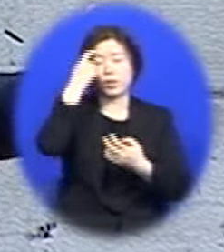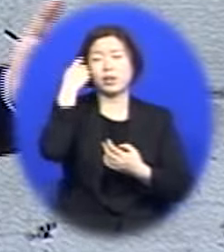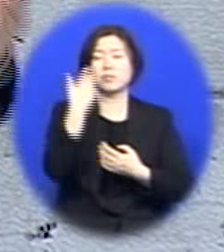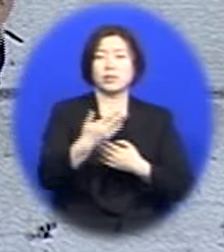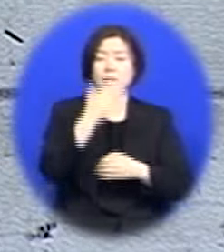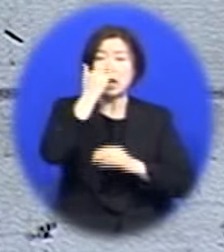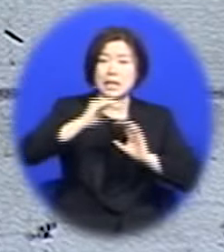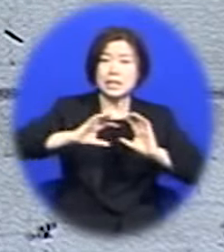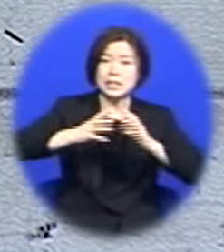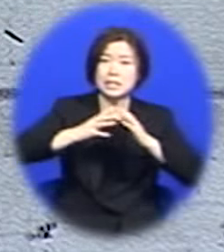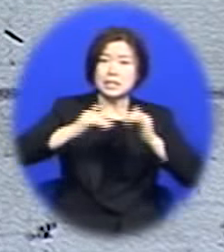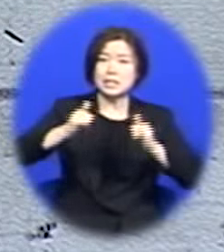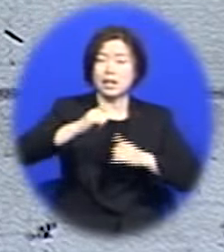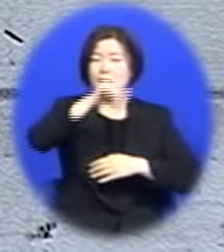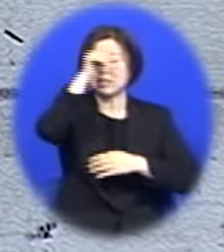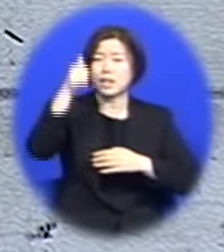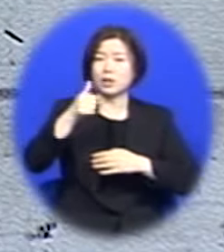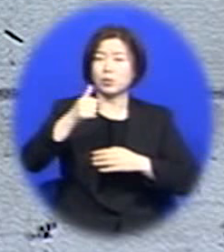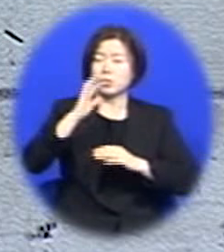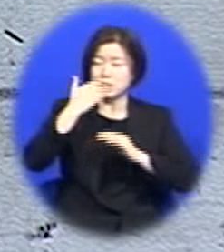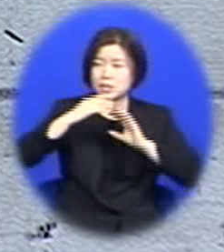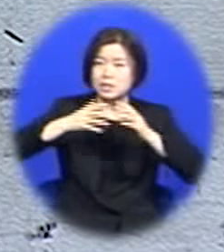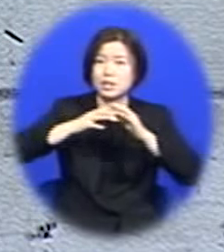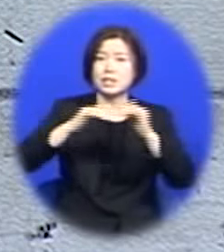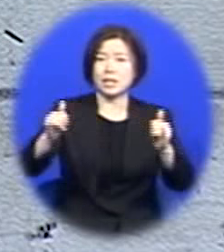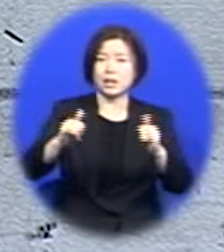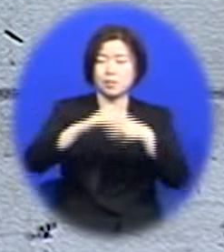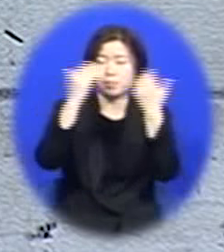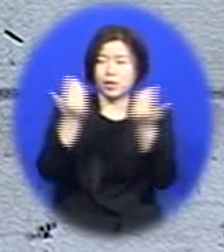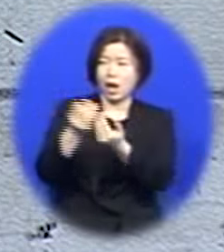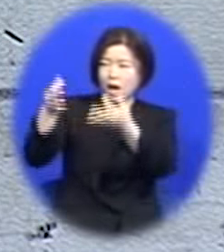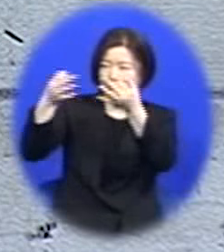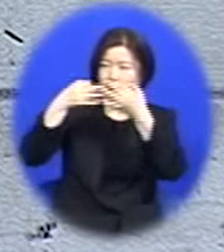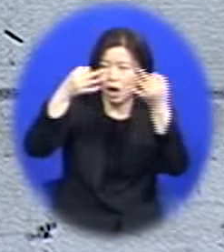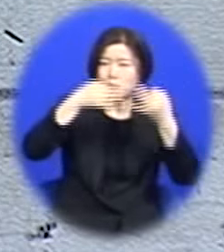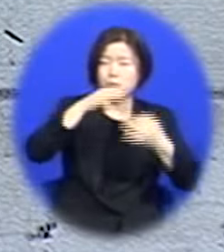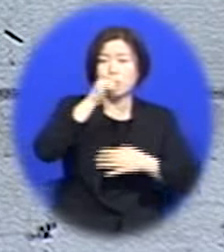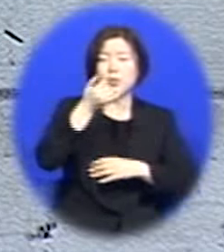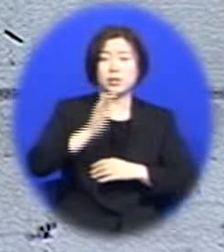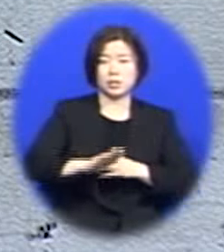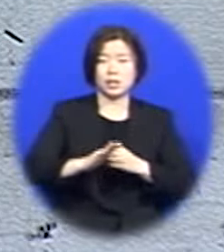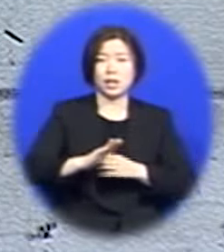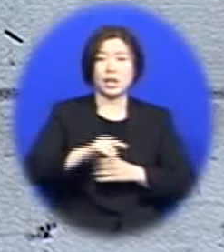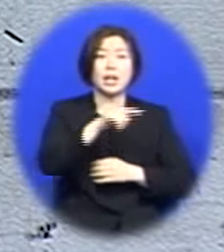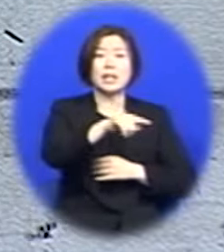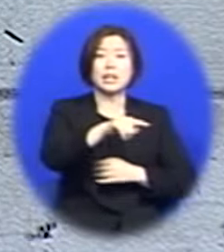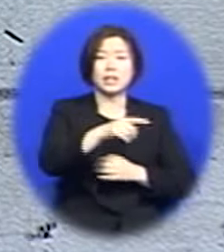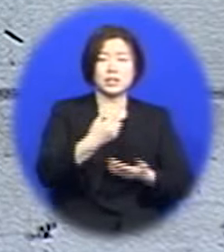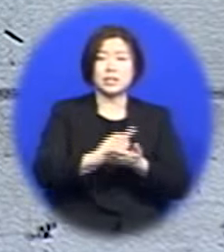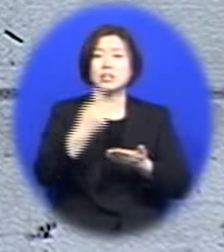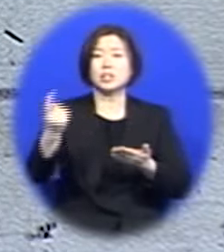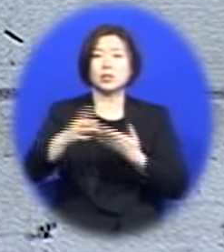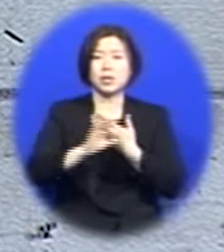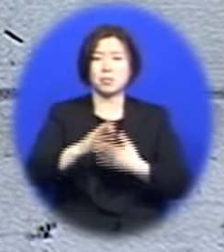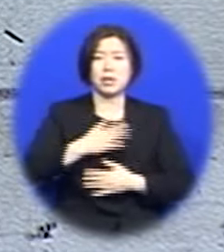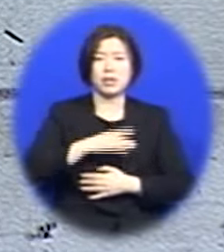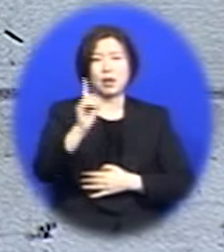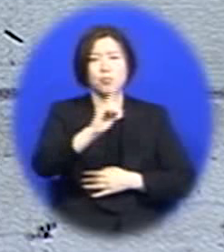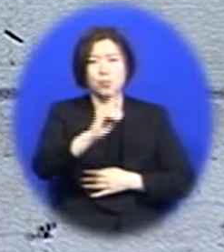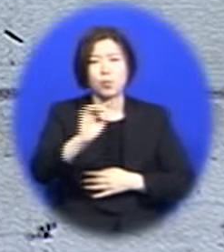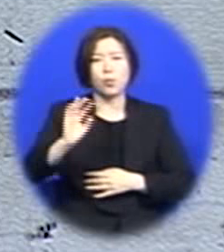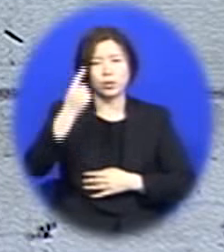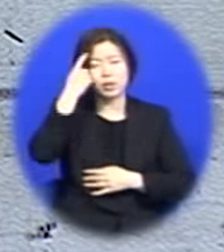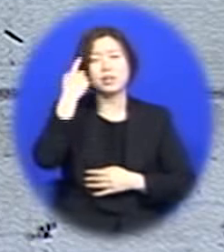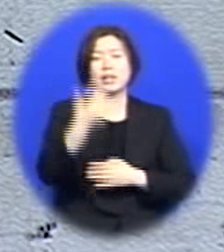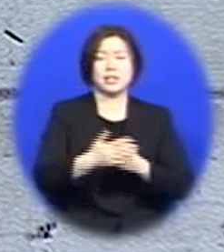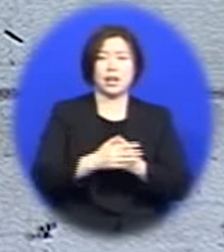이스라엘 장로들과 이스라엘 백성들이 다 보고 있는데 사무엘 선지자 당신이 이렇게 떠나면 내 꼴이 뭡니까 지금? 제발 좀 나를